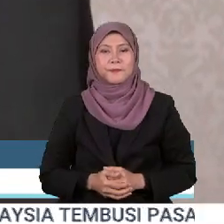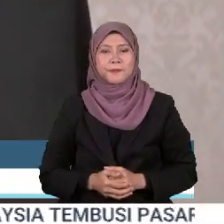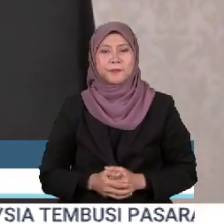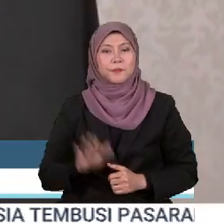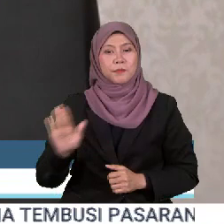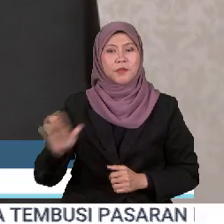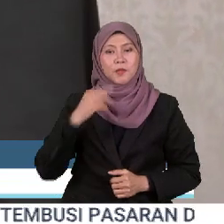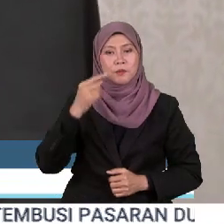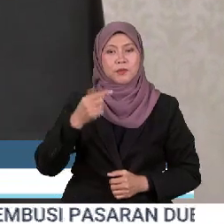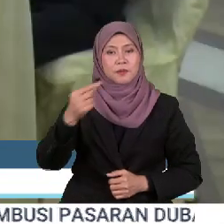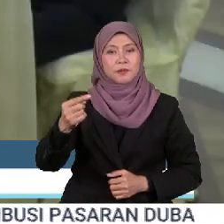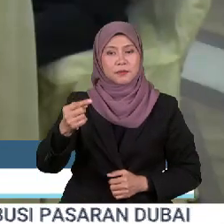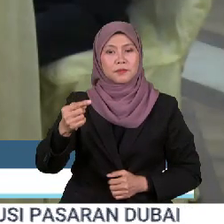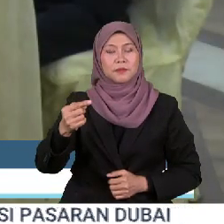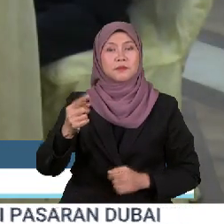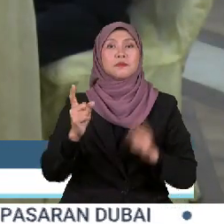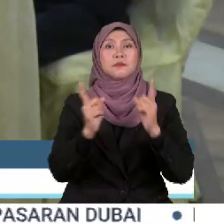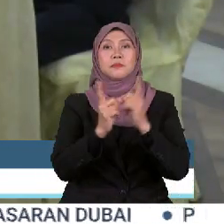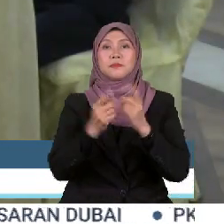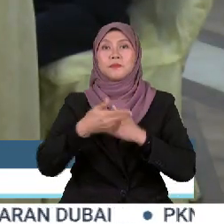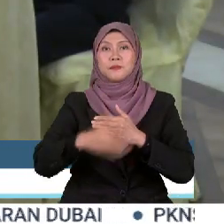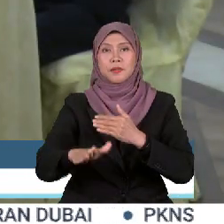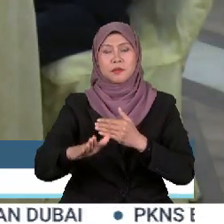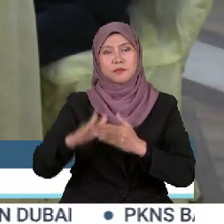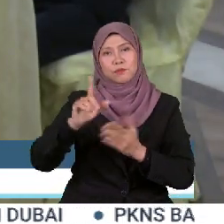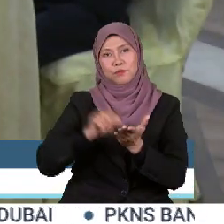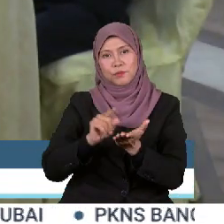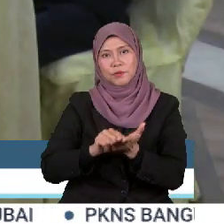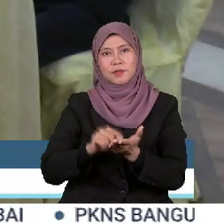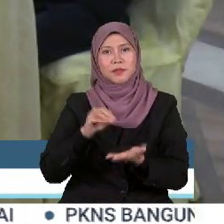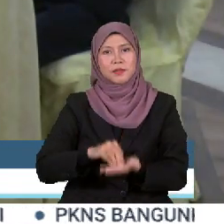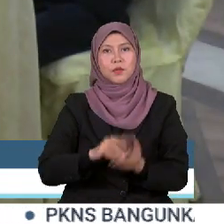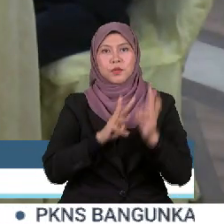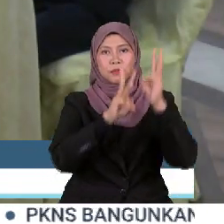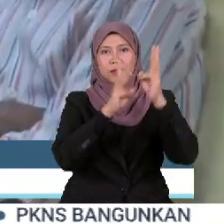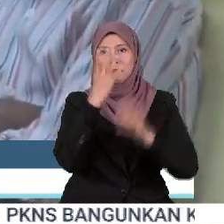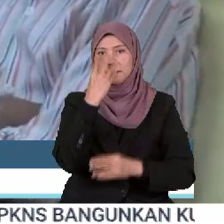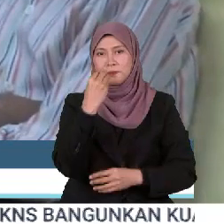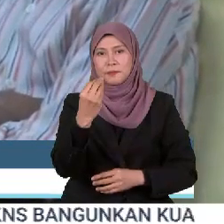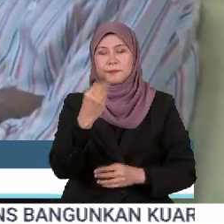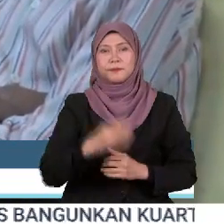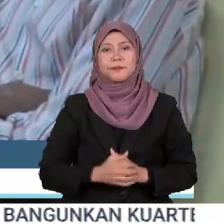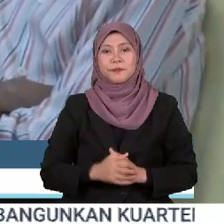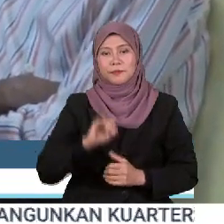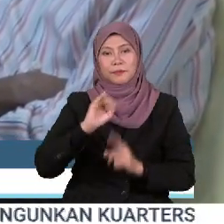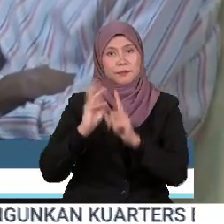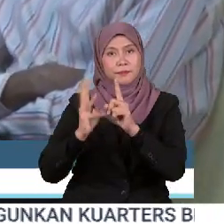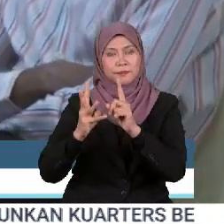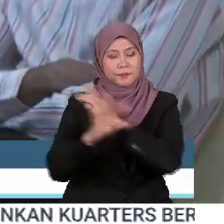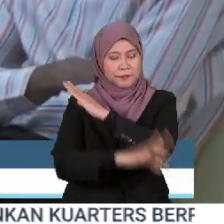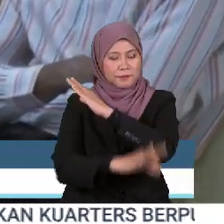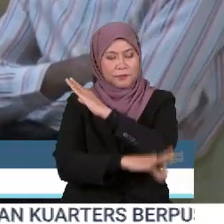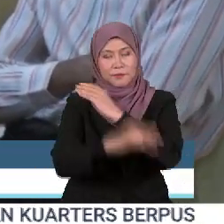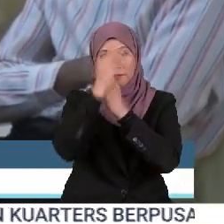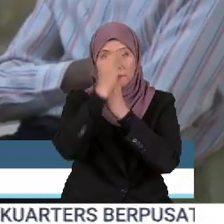Beliau berkata demikian ketika ditemui selepas sesi sidang media di Wisma Negeri Seremban Dalam pada itu JKM Negeri 9